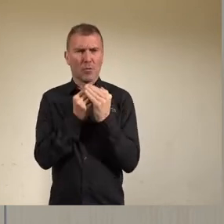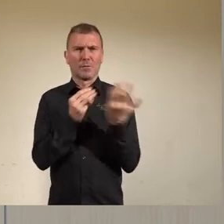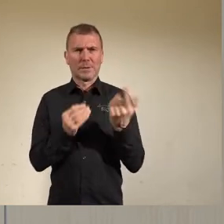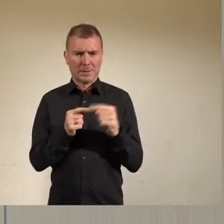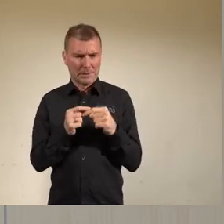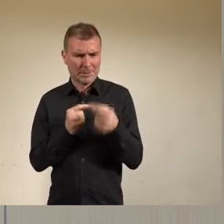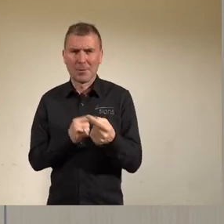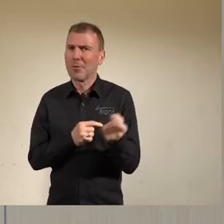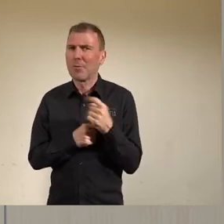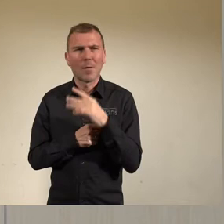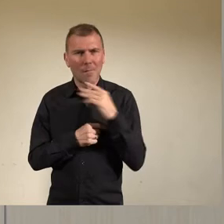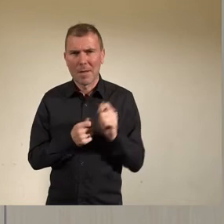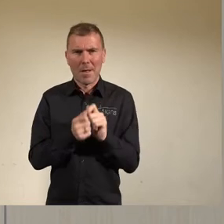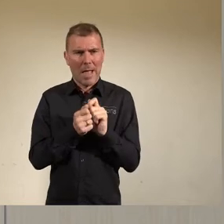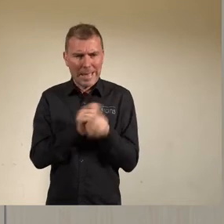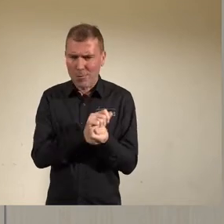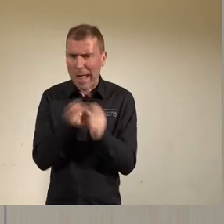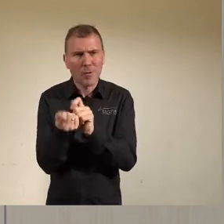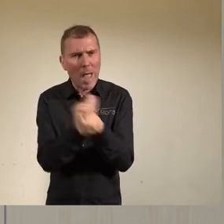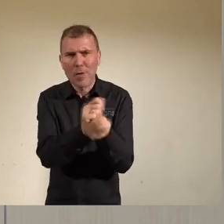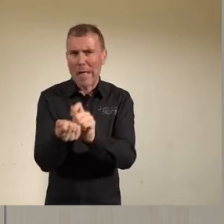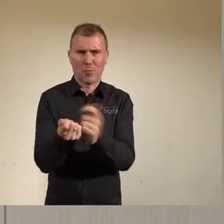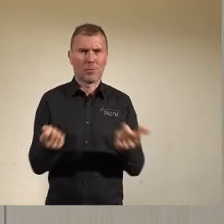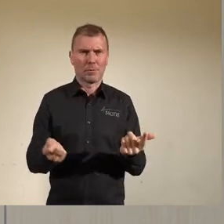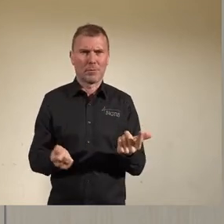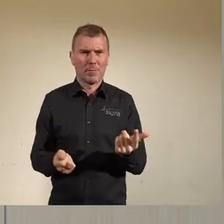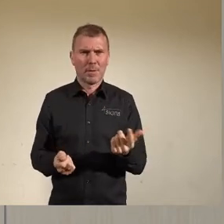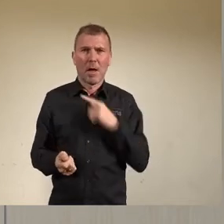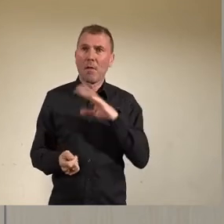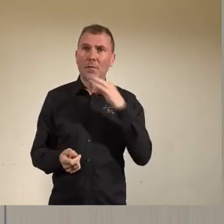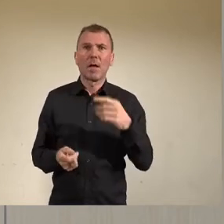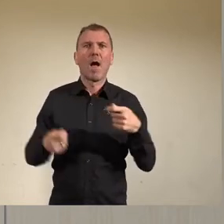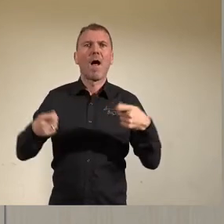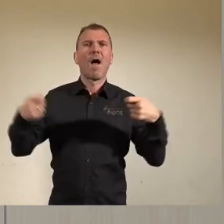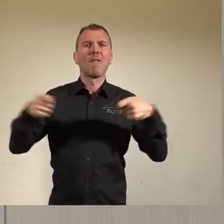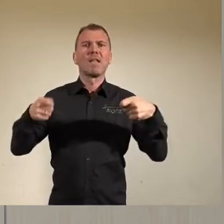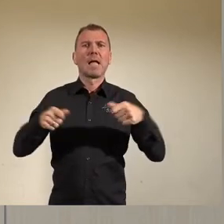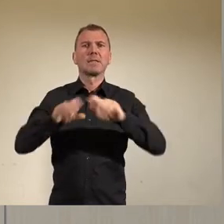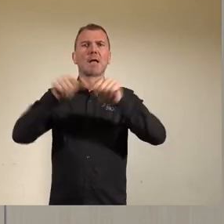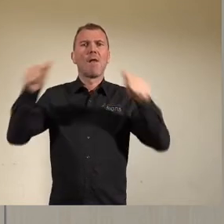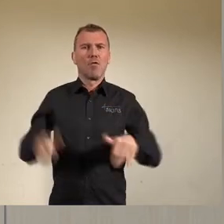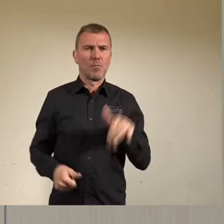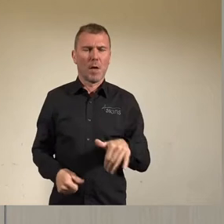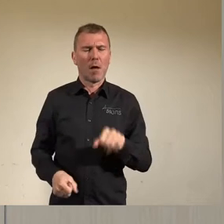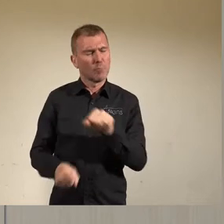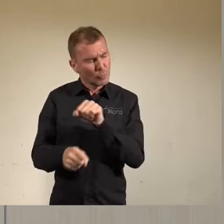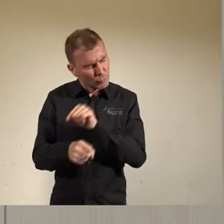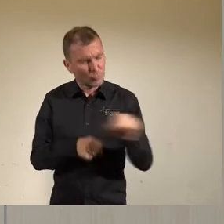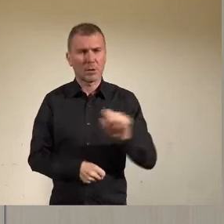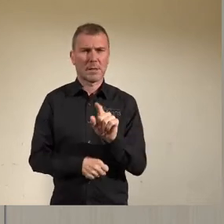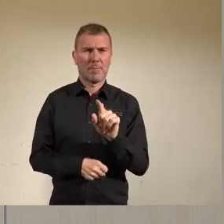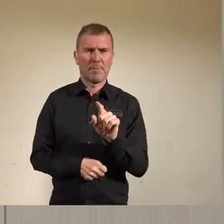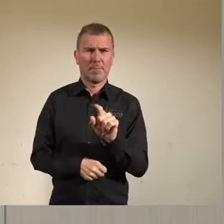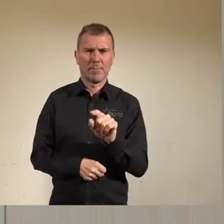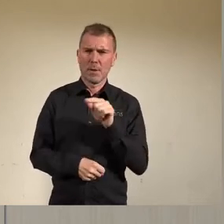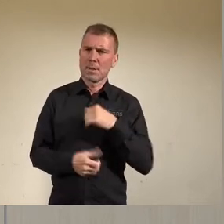sehr vielen Änderungen und mit sehr vielen auch Finanzvolumen beschäftigt waren. Ich sage trotzdem mal, an dieser Stelle hat sich